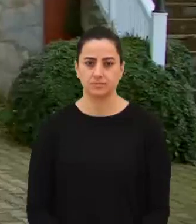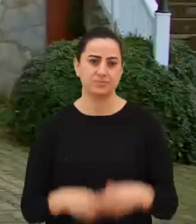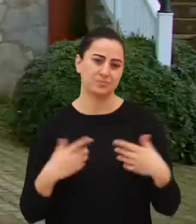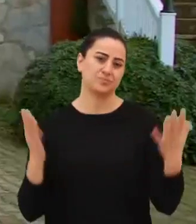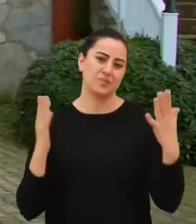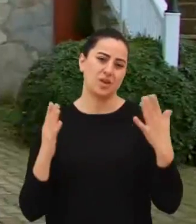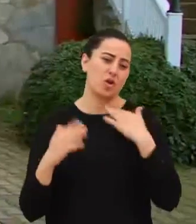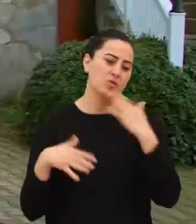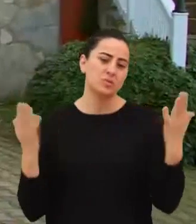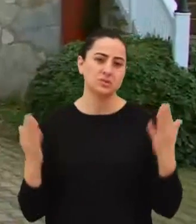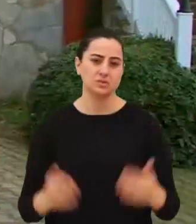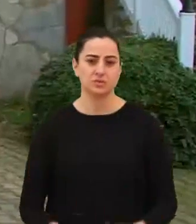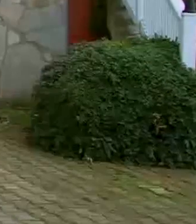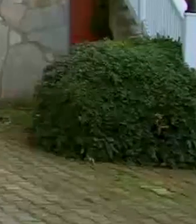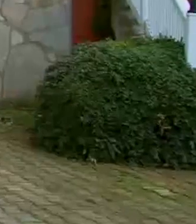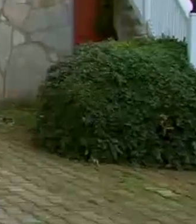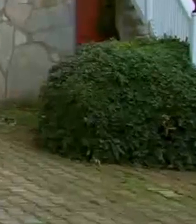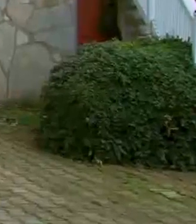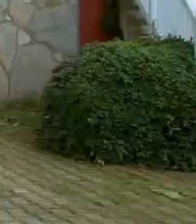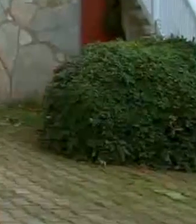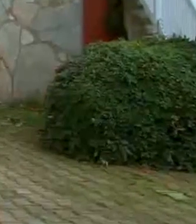başta ya. Ya.